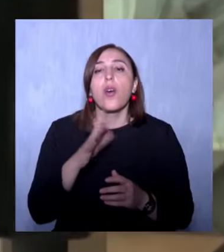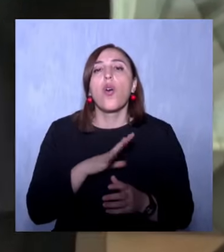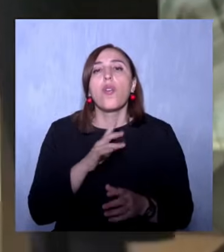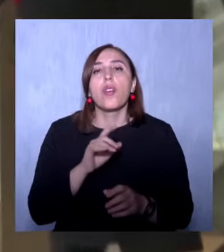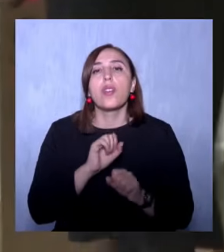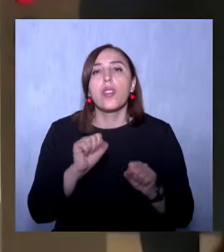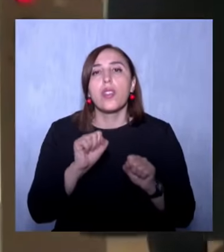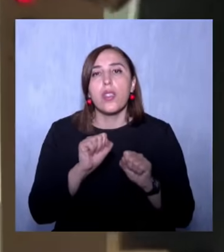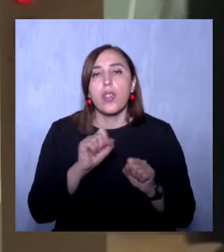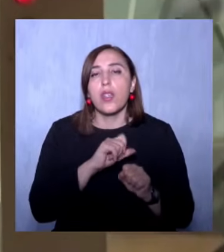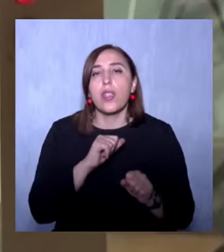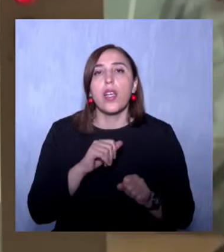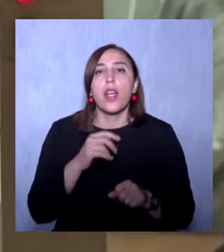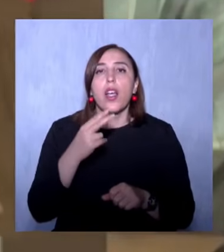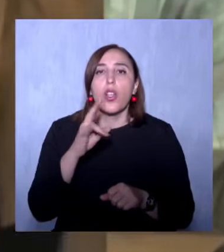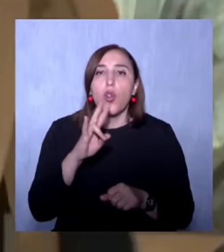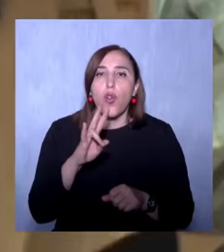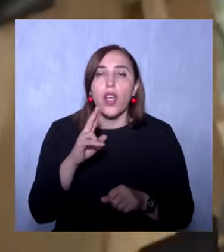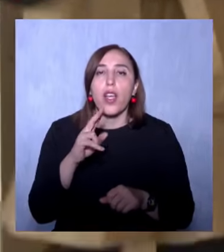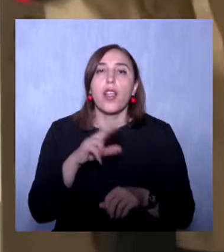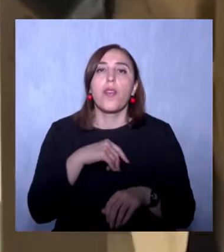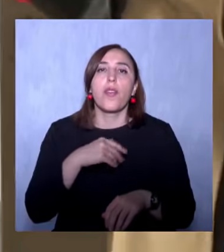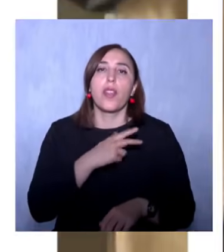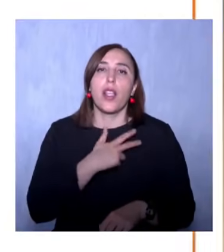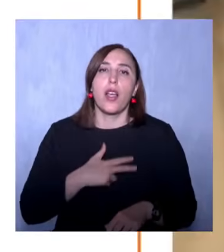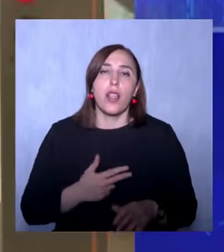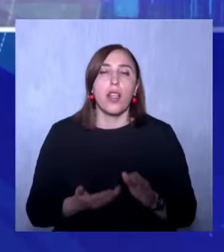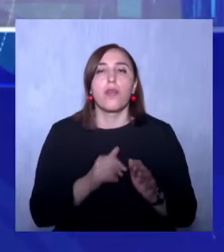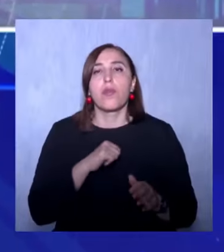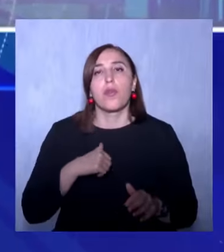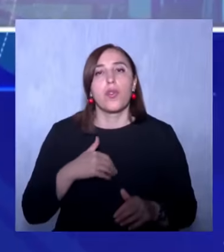էին նաև Նորվեգիան և Դանիան։